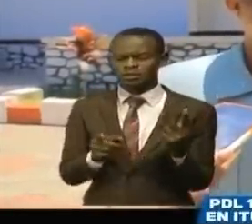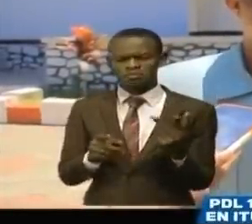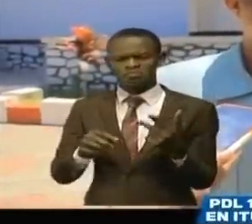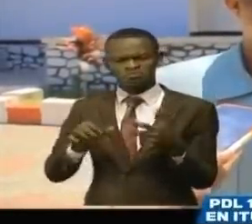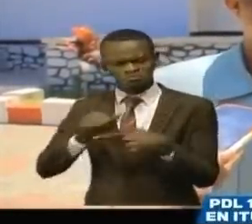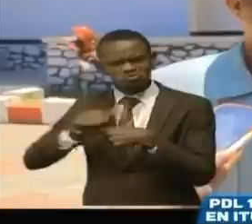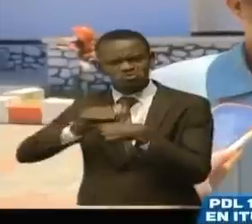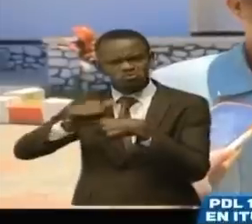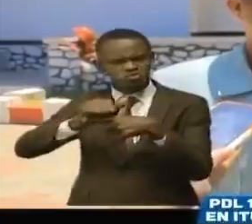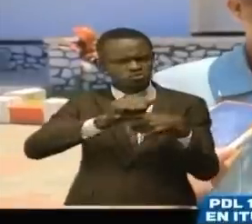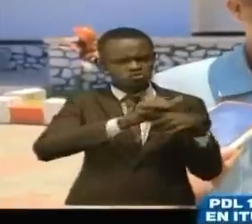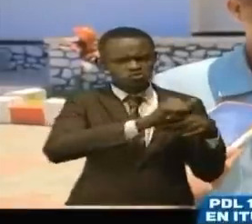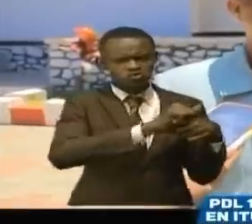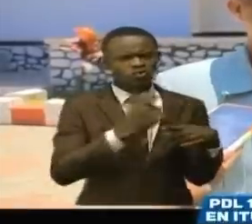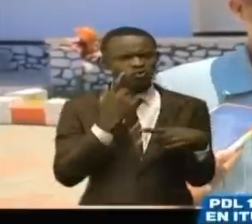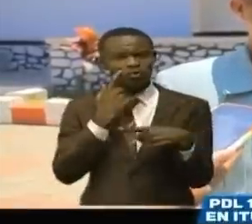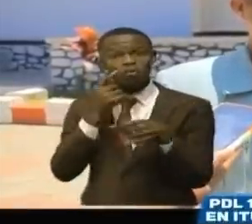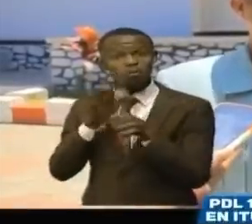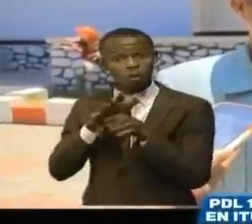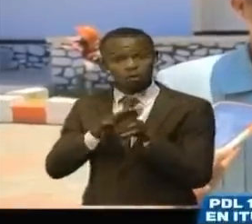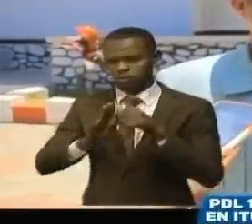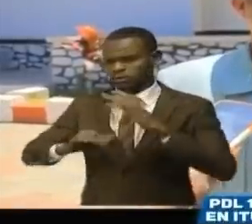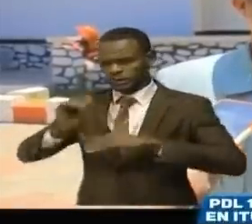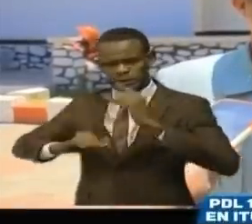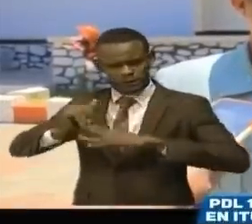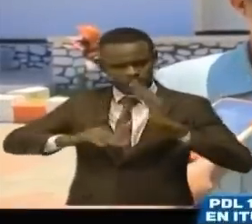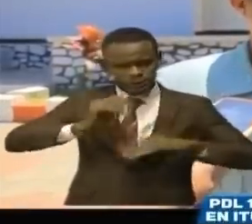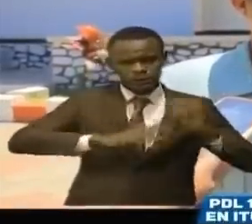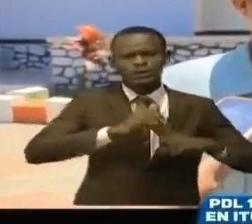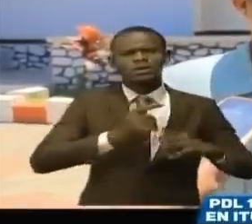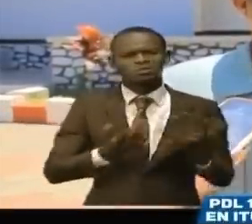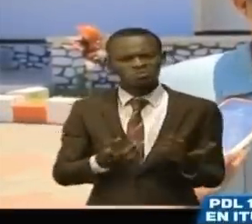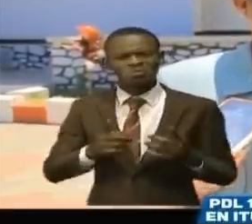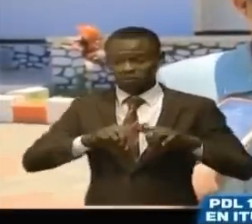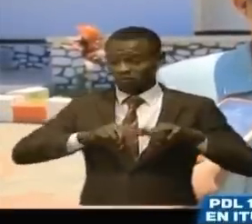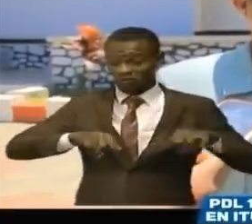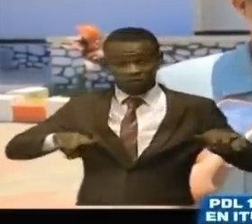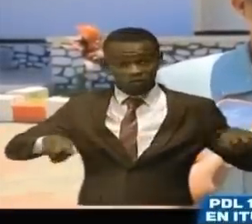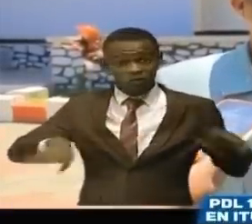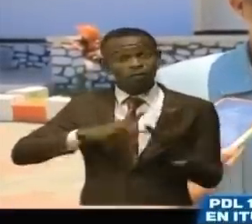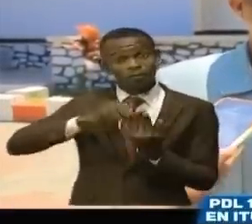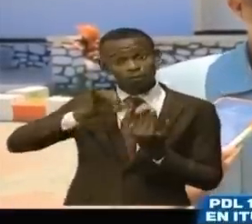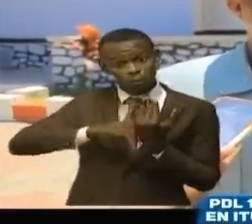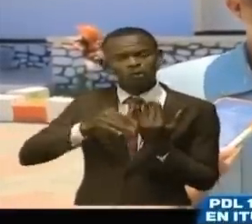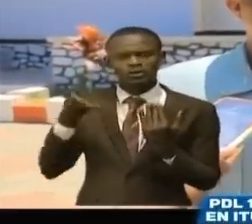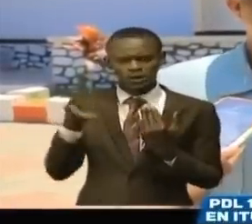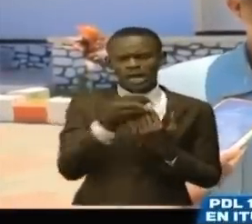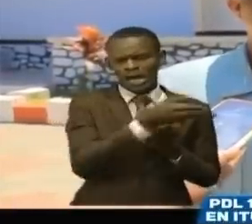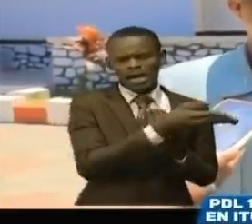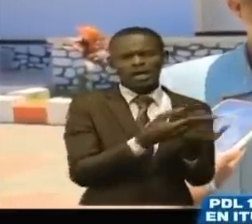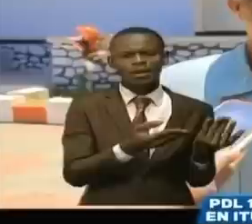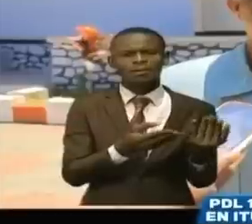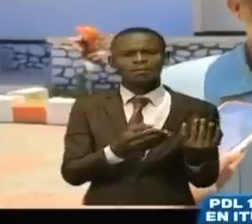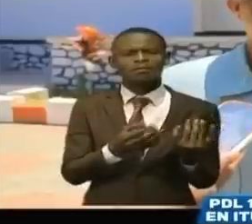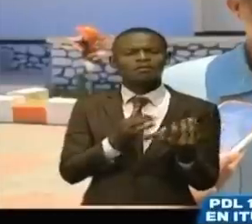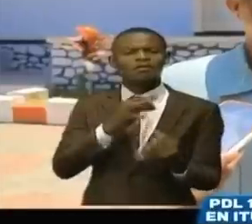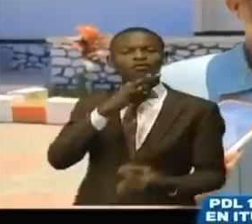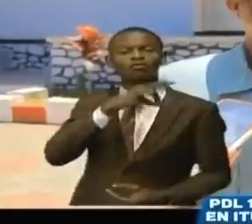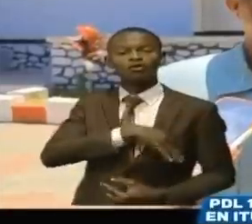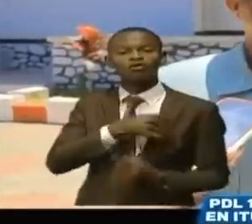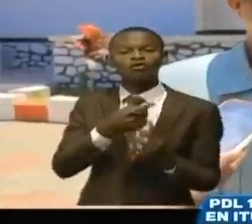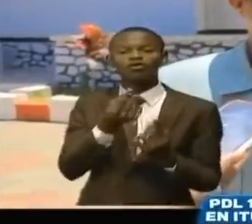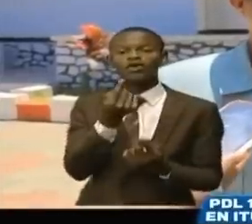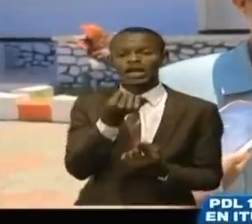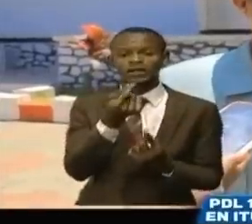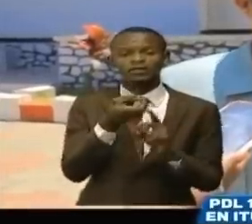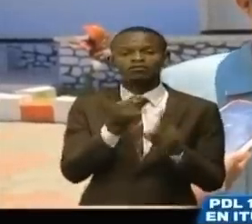premiers ouvrages. Et dans les trois autres territoires, nous sommes venus informer l'autorité